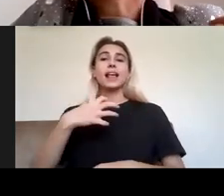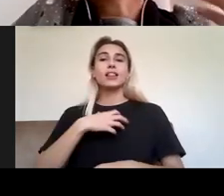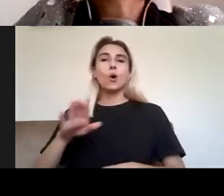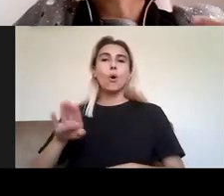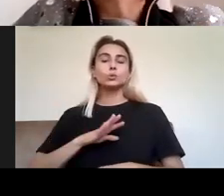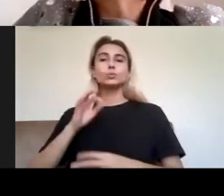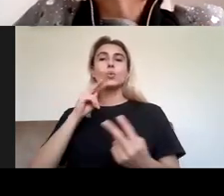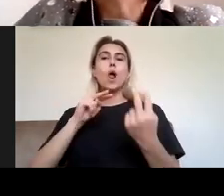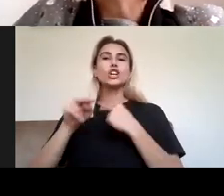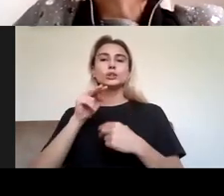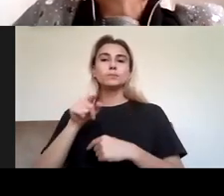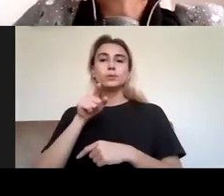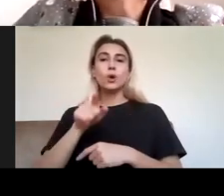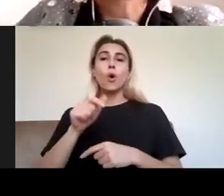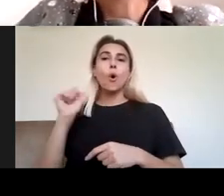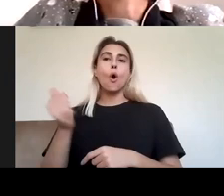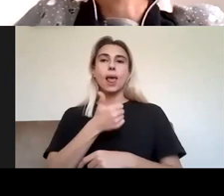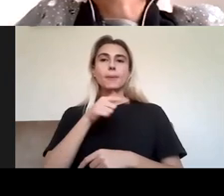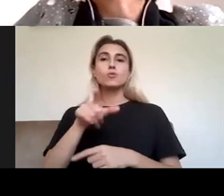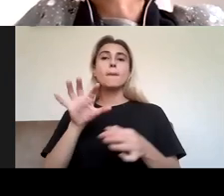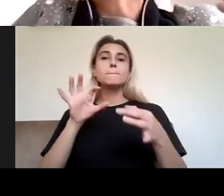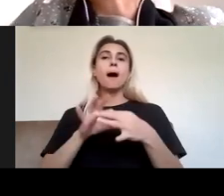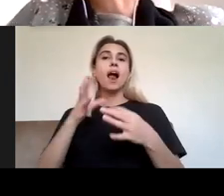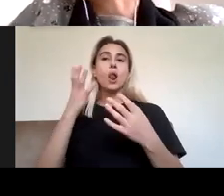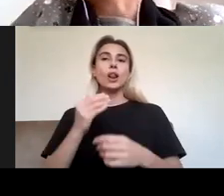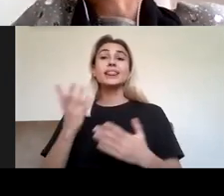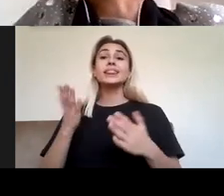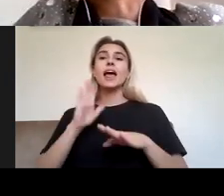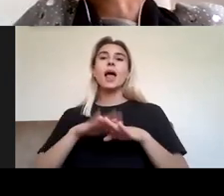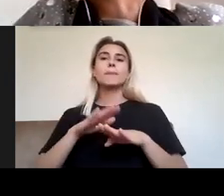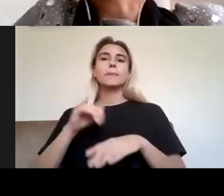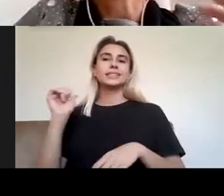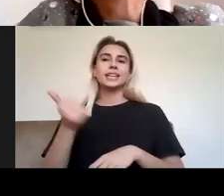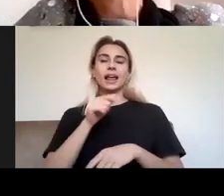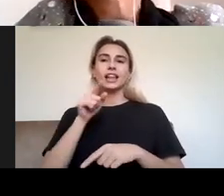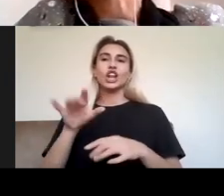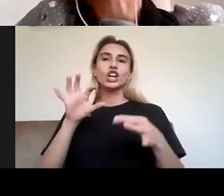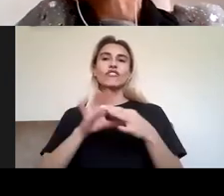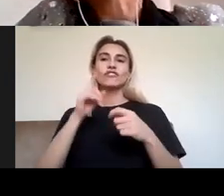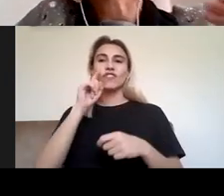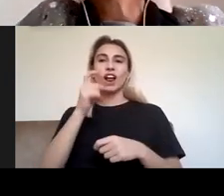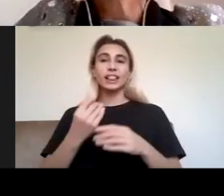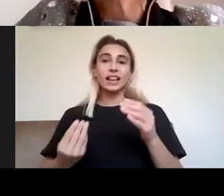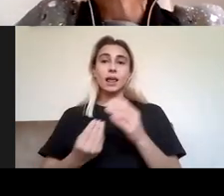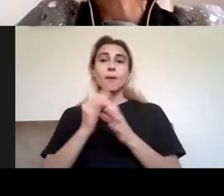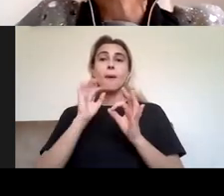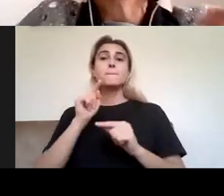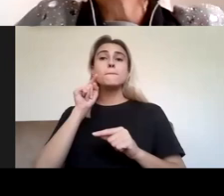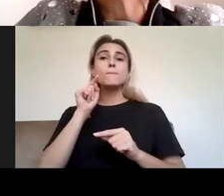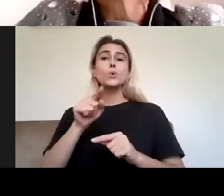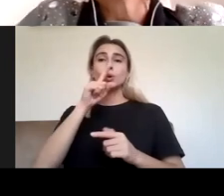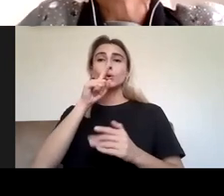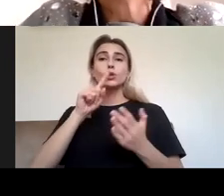kanallarında erişilebilirliğin önemi ve buna bağlı olarak da neler yapılması gerektiğine ilişkin hem farkındalık yaratmak hem de bu noktada